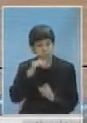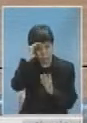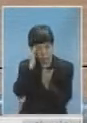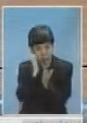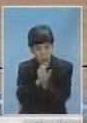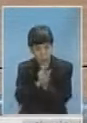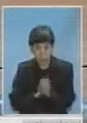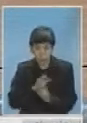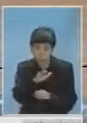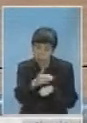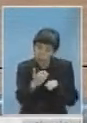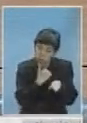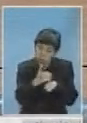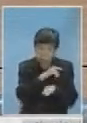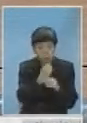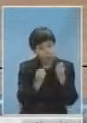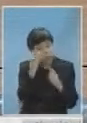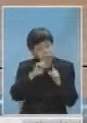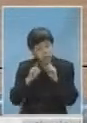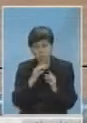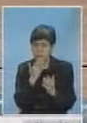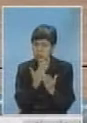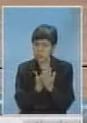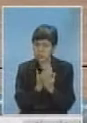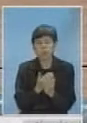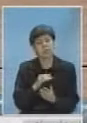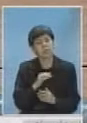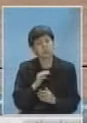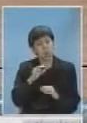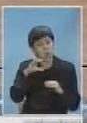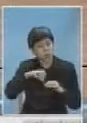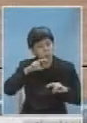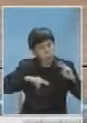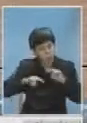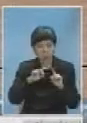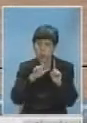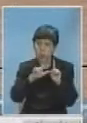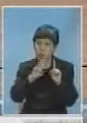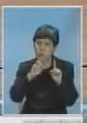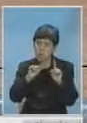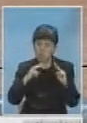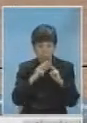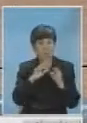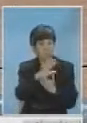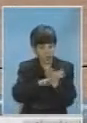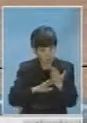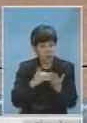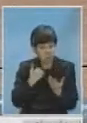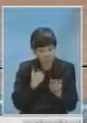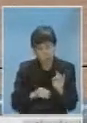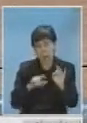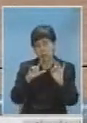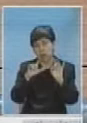งก็มีกับเขาด้วยนะครับ1 ล้านบาทกรมการปกครอง1,600,000กระทรวงการต่างประเทศก็มี